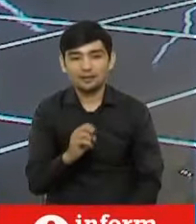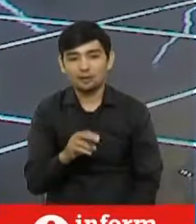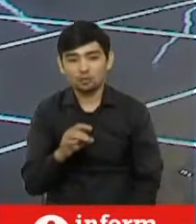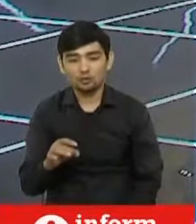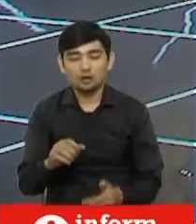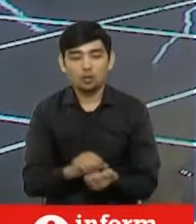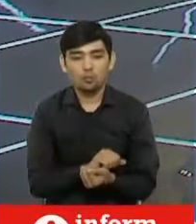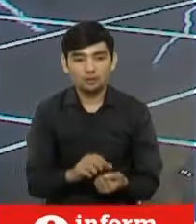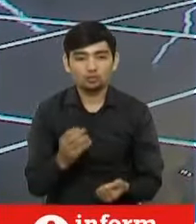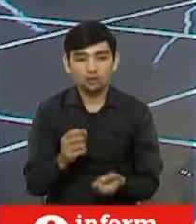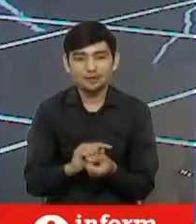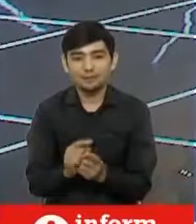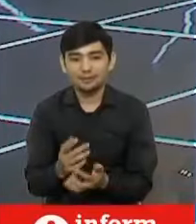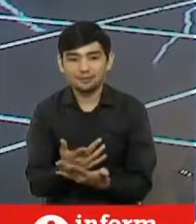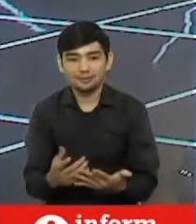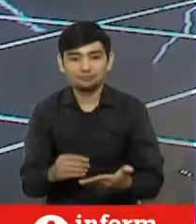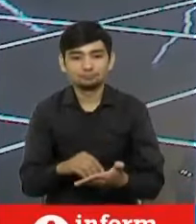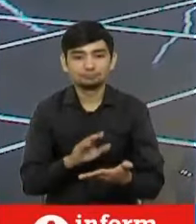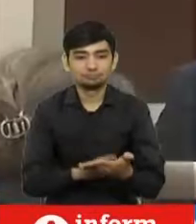құжатқа бір қатар түзетулер енгізген.